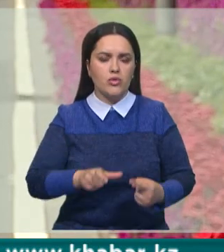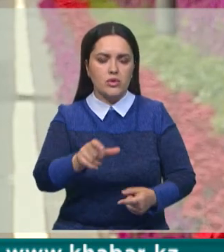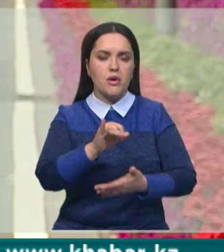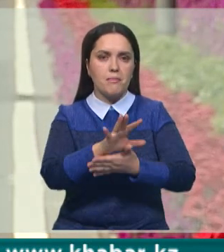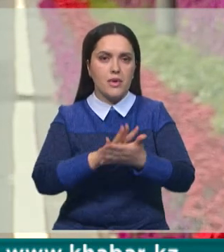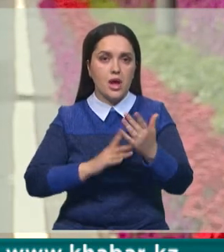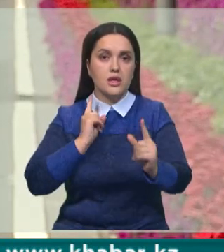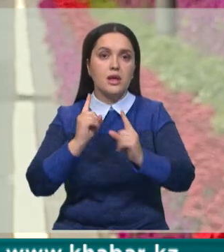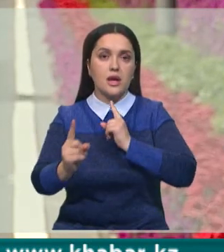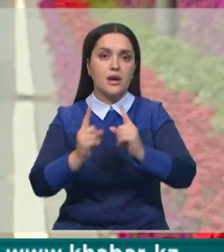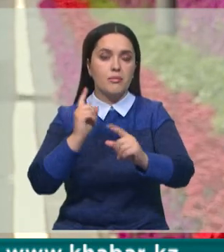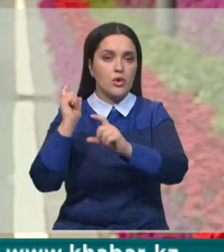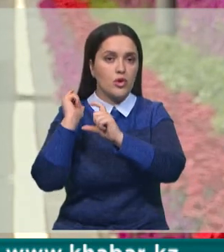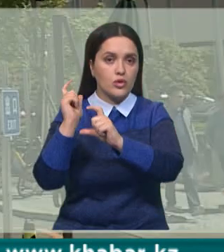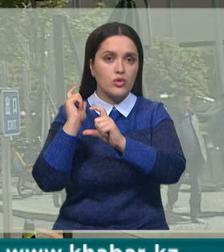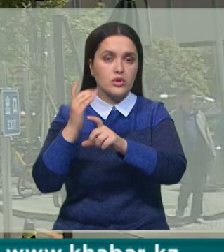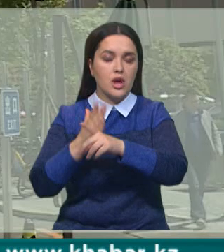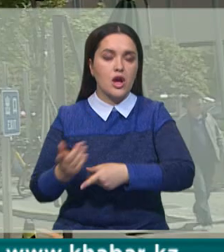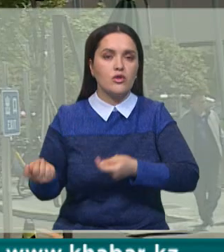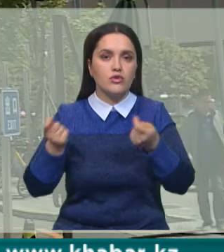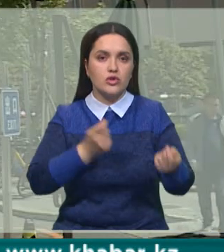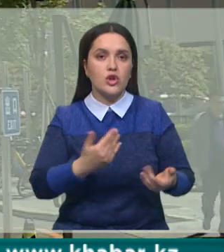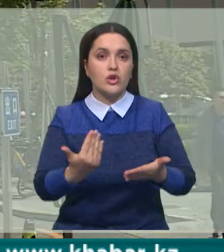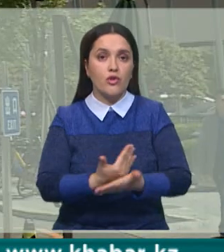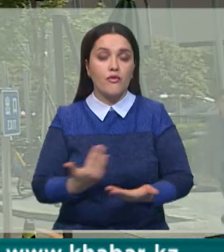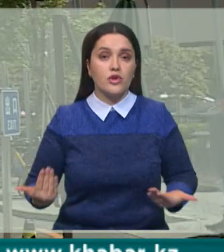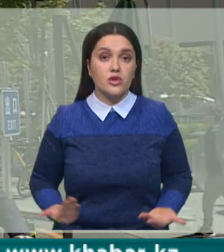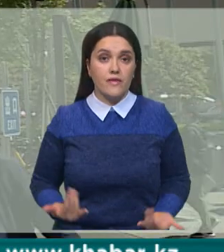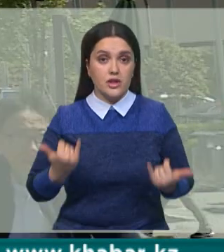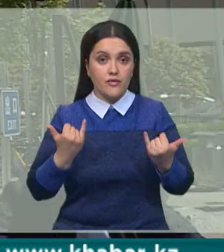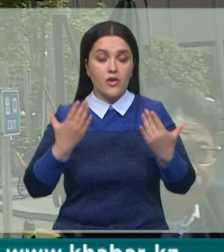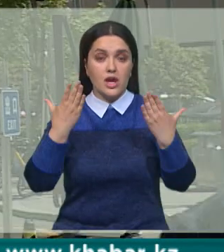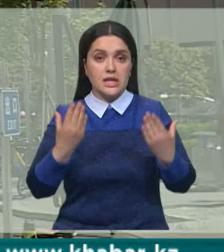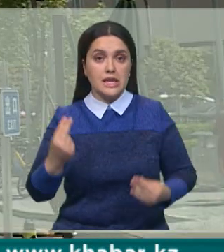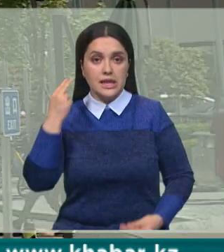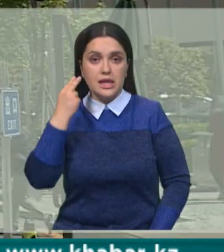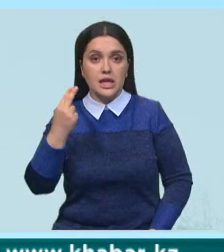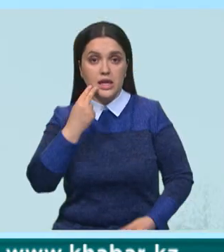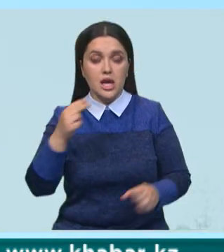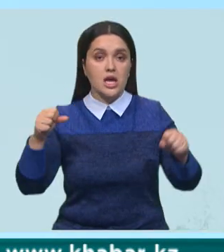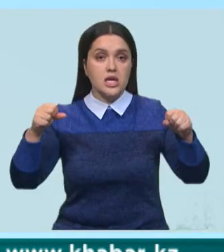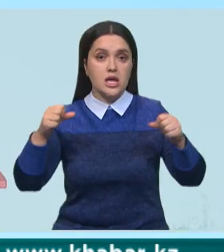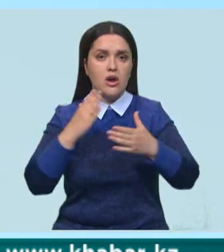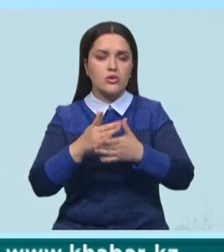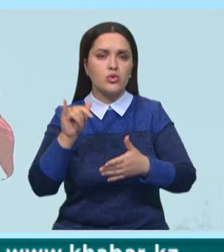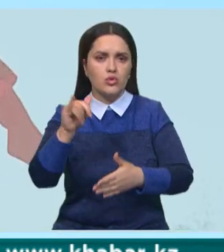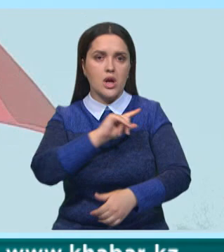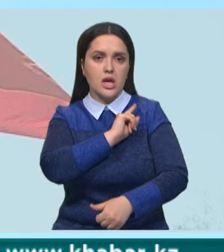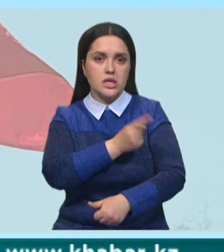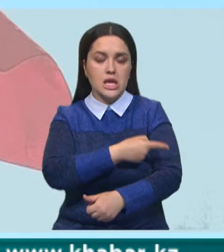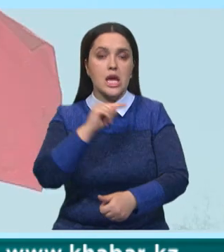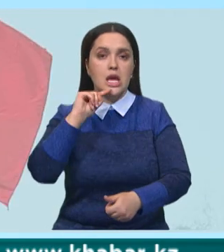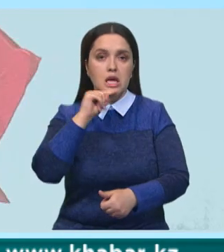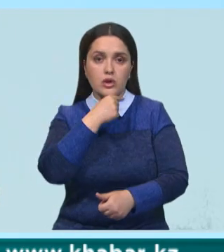продолжали идти караваны, несшие новую жизнь. И вот день сегодняшний, Поднебесная, собравшая в кулак экономическую